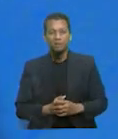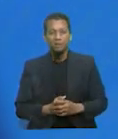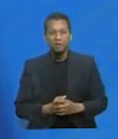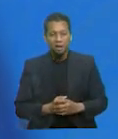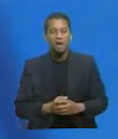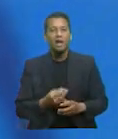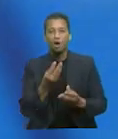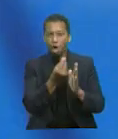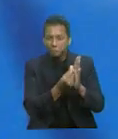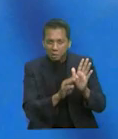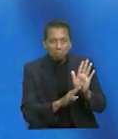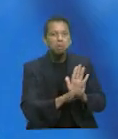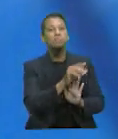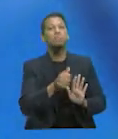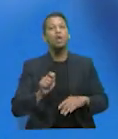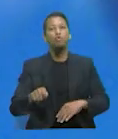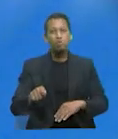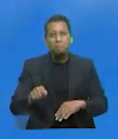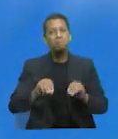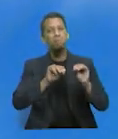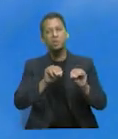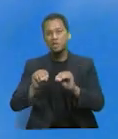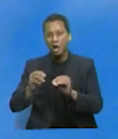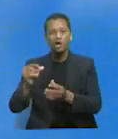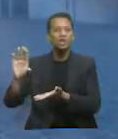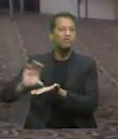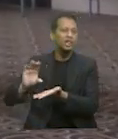ekonomi, kepastian hukum, pendidikan, dan investasi.